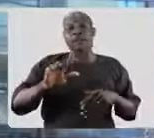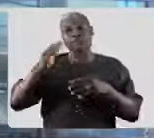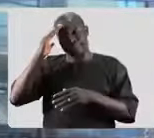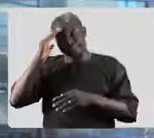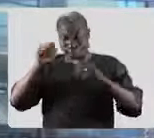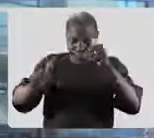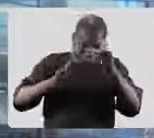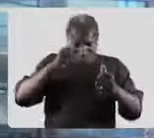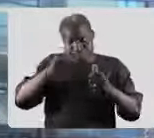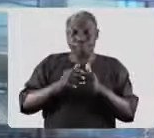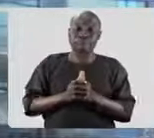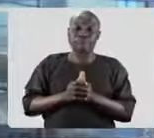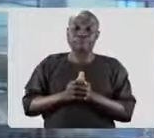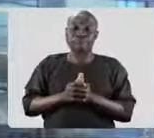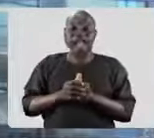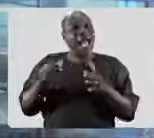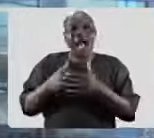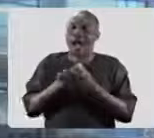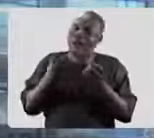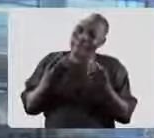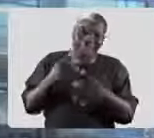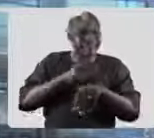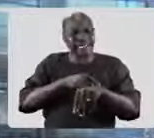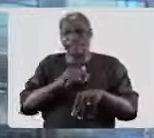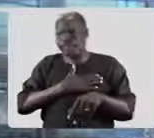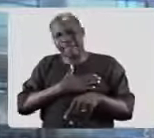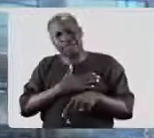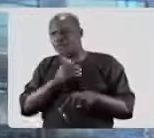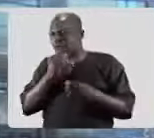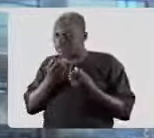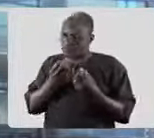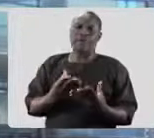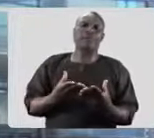Mijume diye iso. Empe duduwa hi, ena minka ye se.